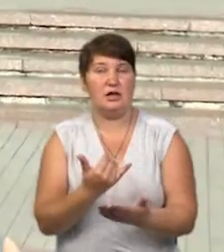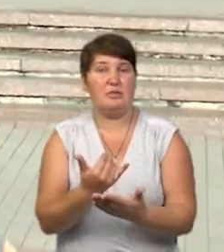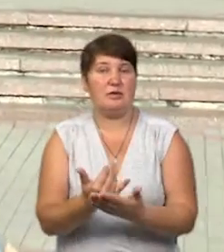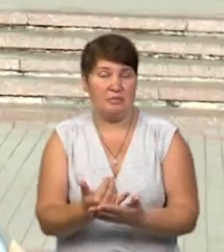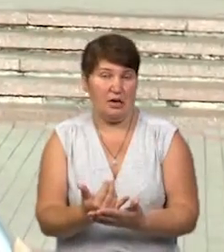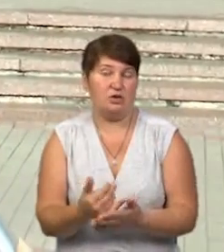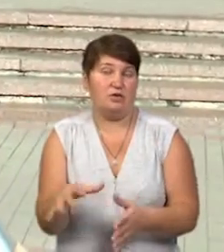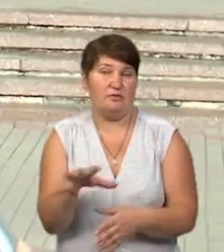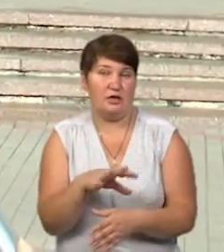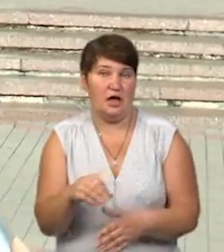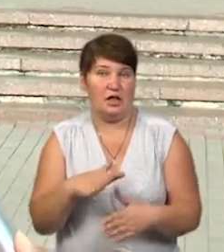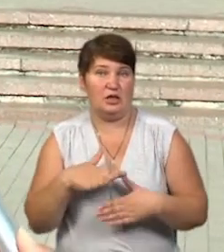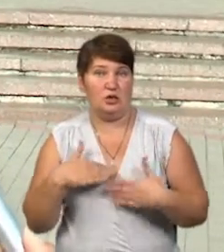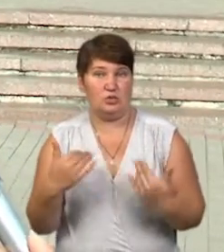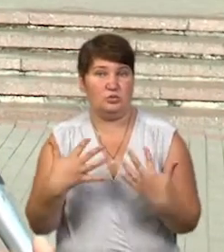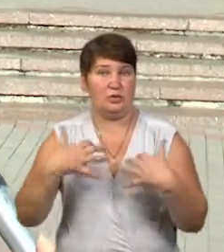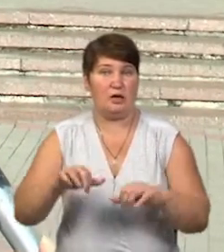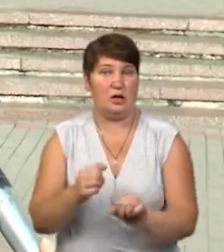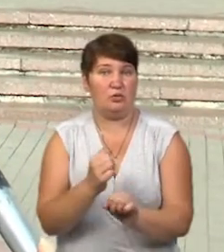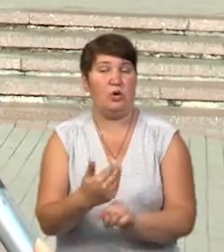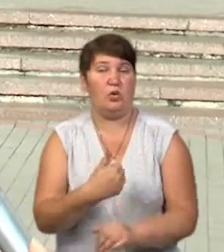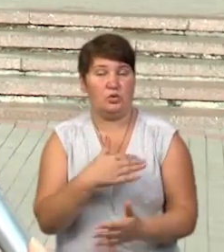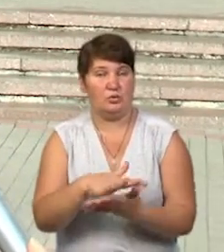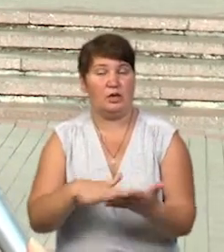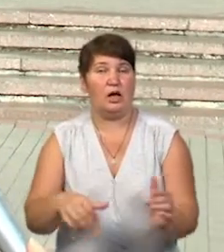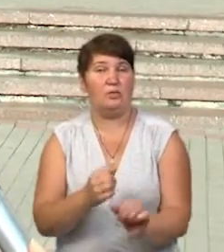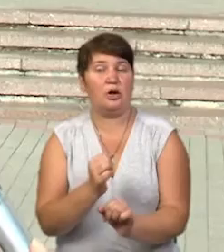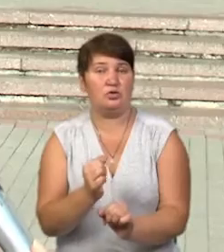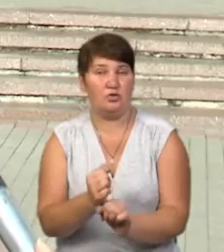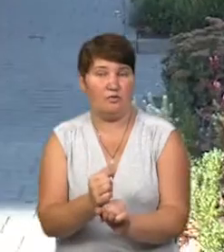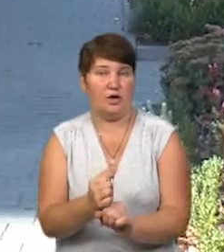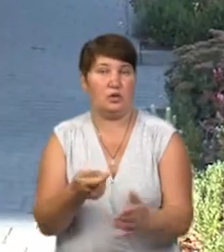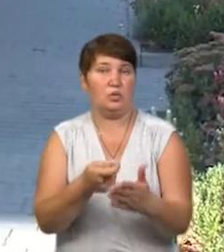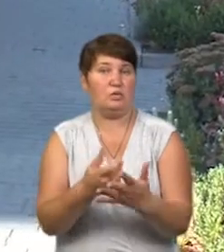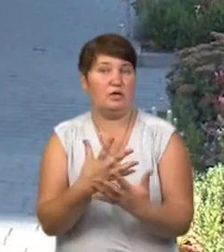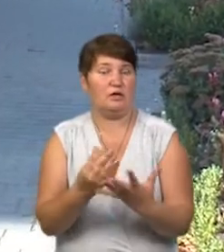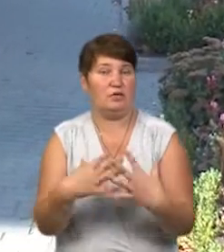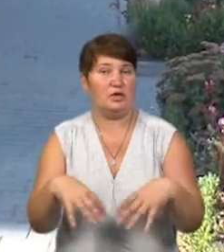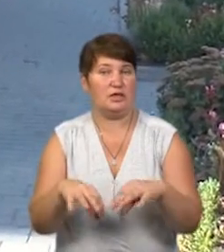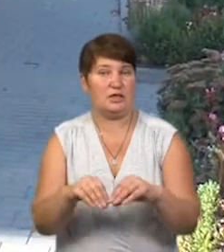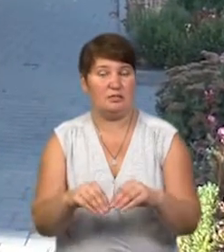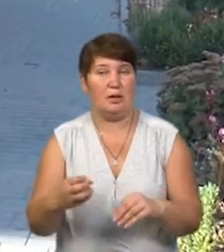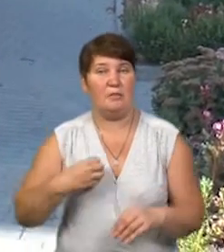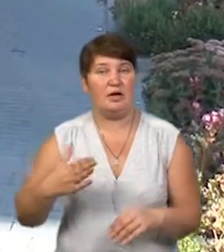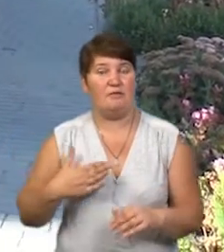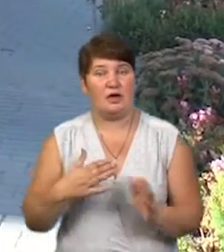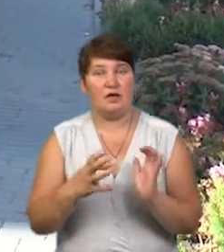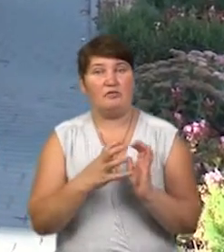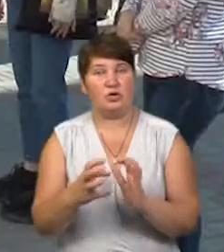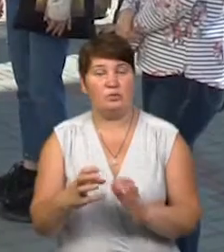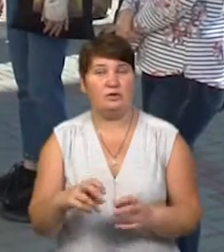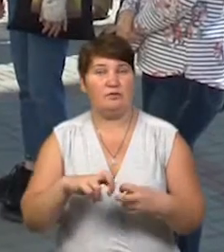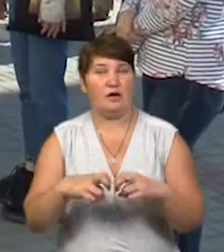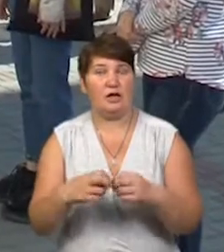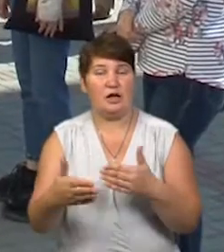хочемо, щоб повністю нас забирали роботу, ми хочемо працювати і годувати сім'ї. Приватні перевізники Франківська зараз на межі